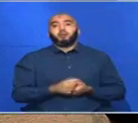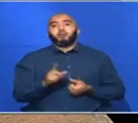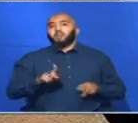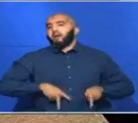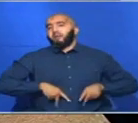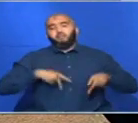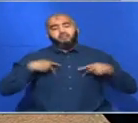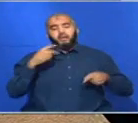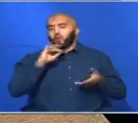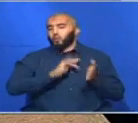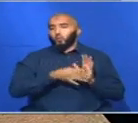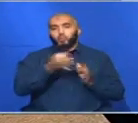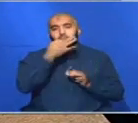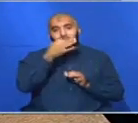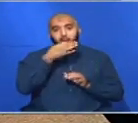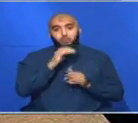الوقت راح تشربه